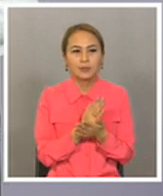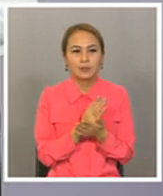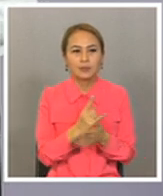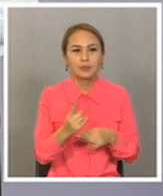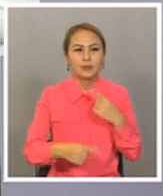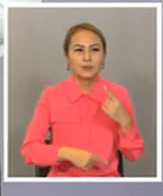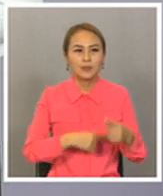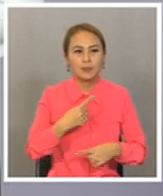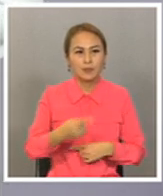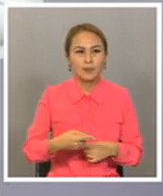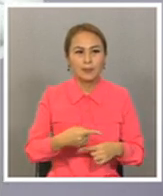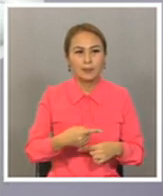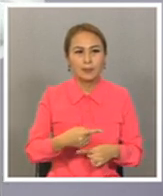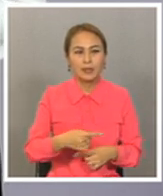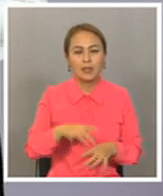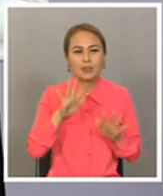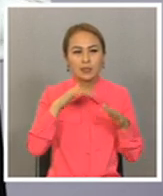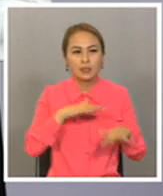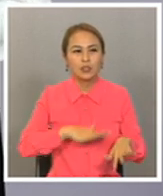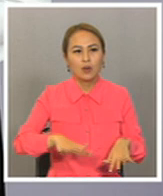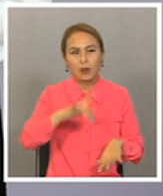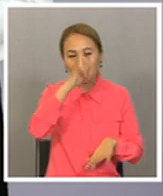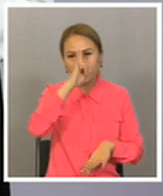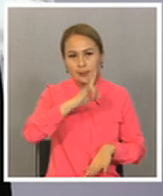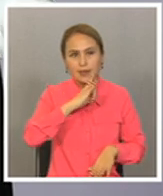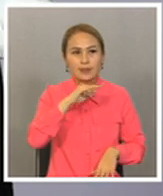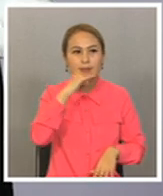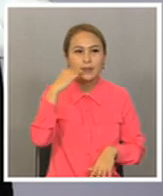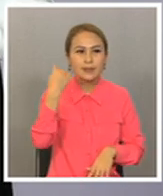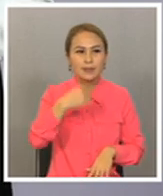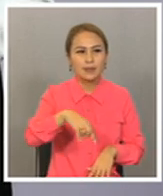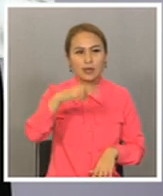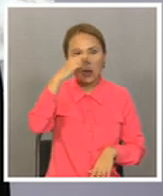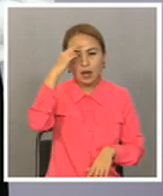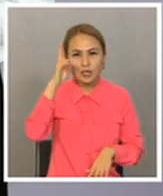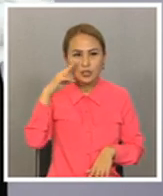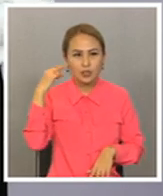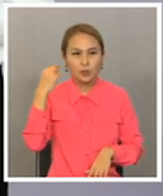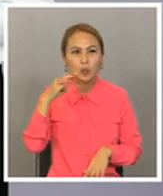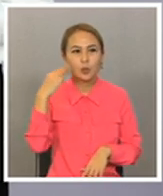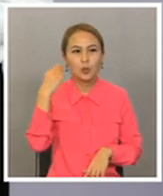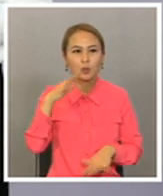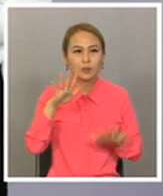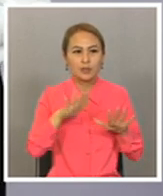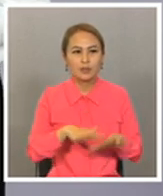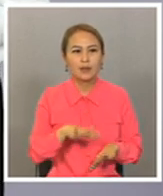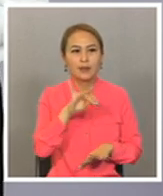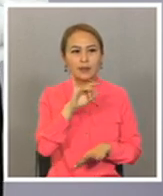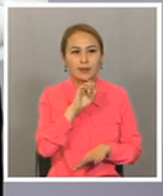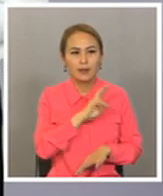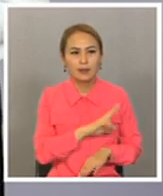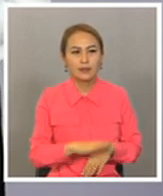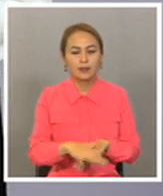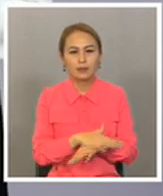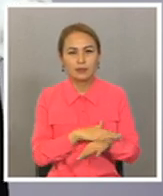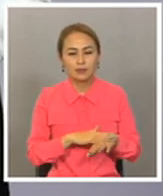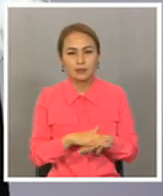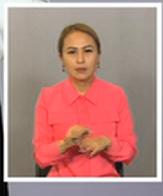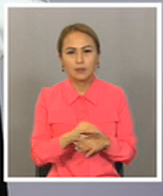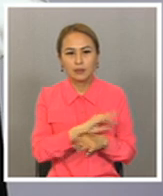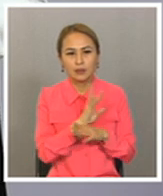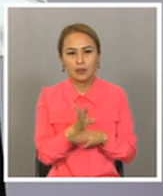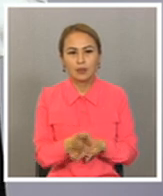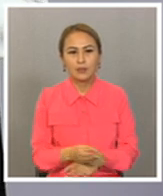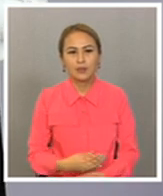Келесі, теңіз жағалауы Қазақстан, Ресей, Әзірбайжан, Түркменстан, Иран